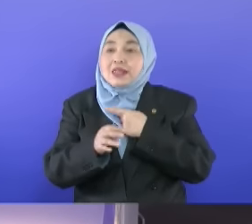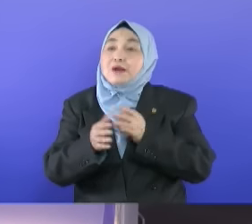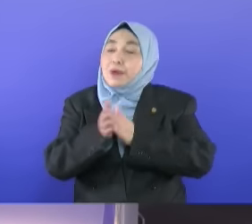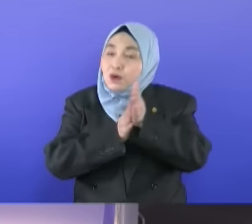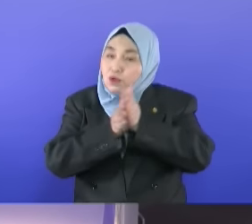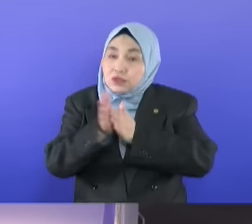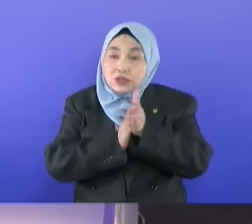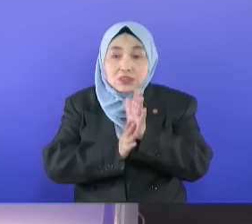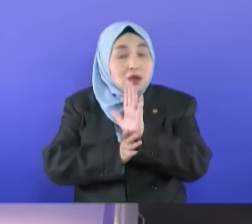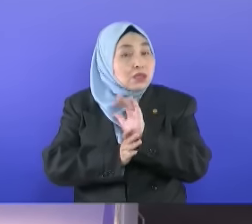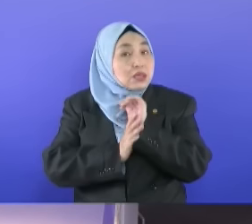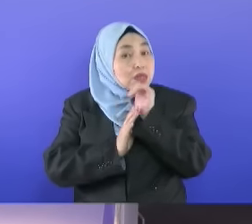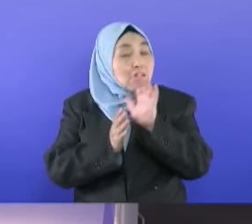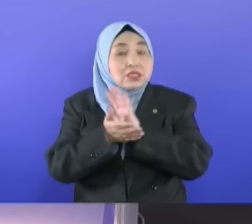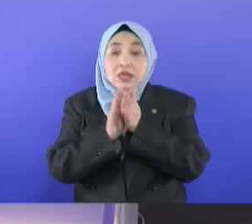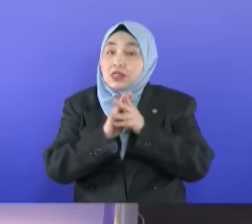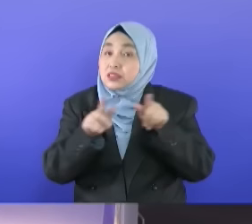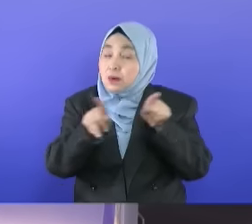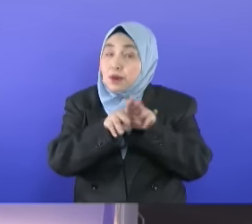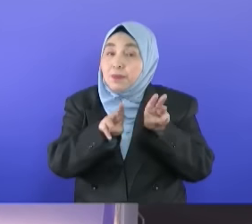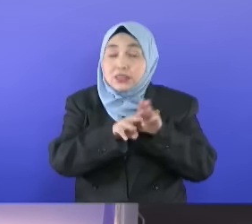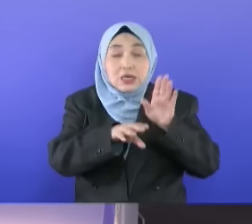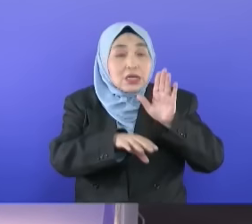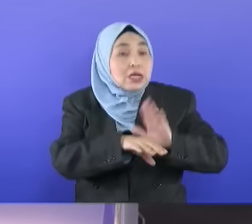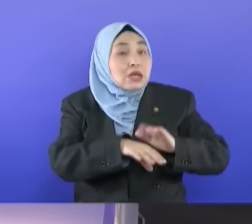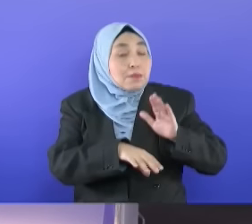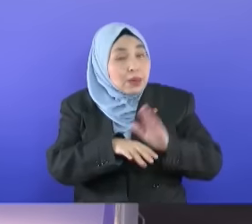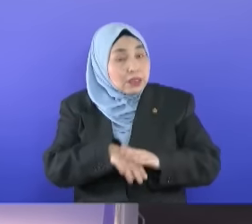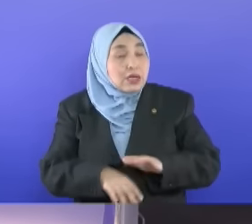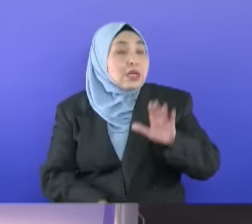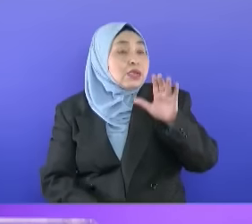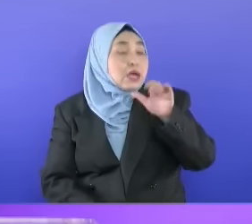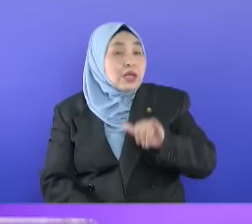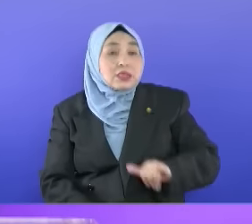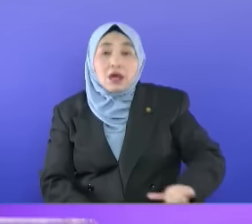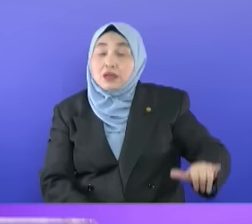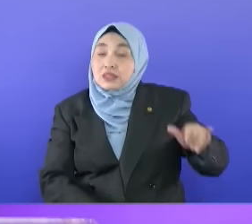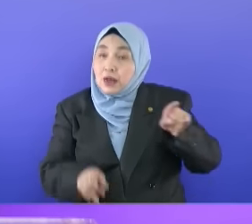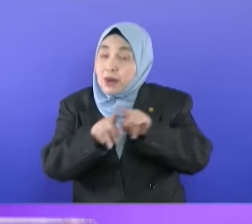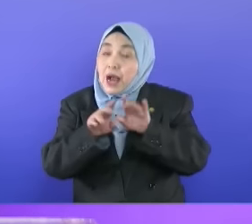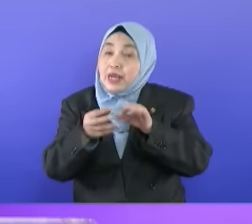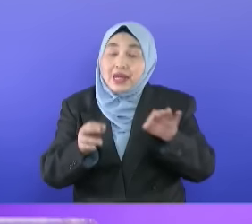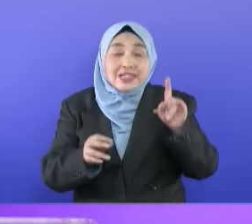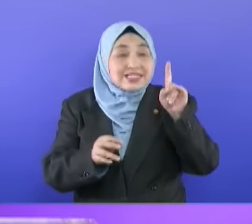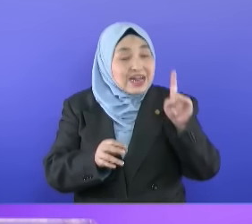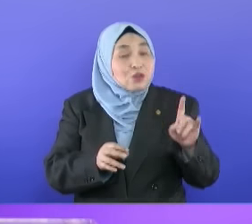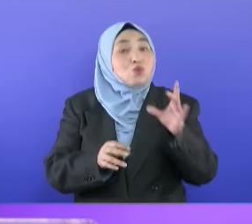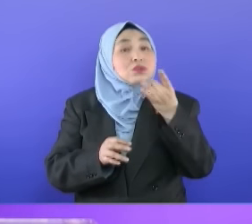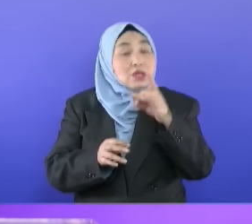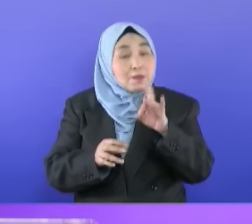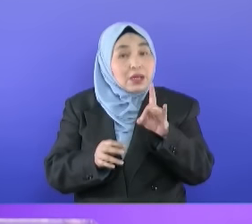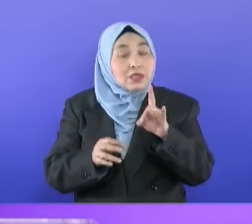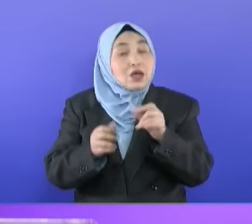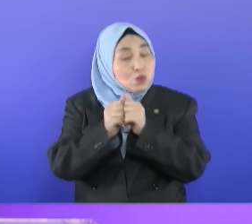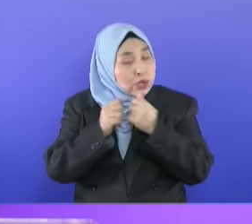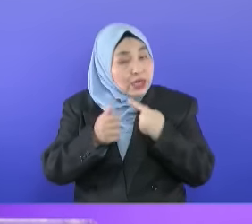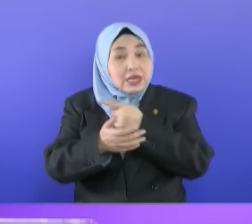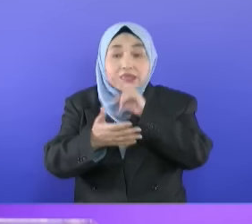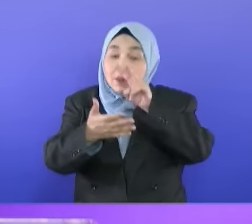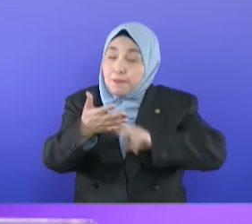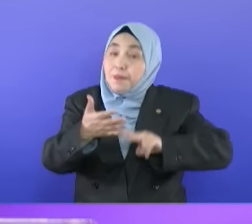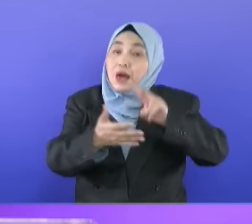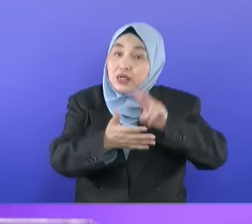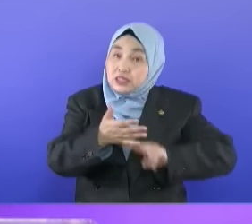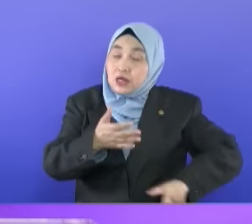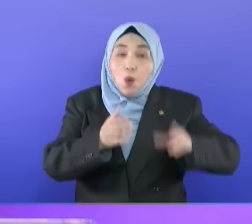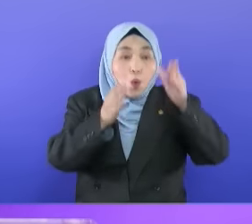dan tidak jadi seperti mereka yang digelar sebagaimana ayat 118 paling mesti sama-sama baca